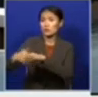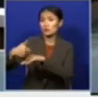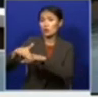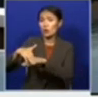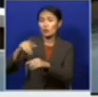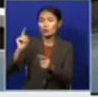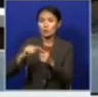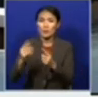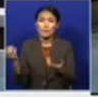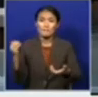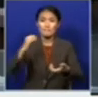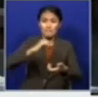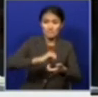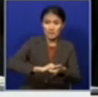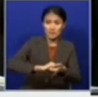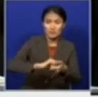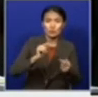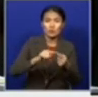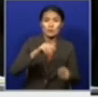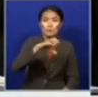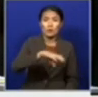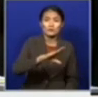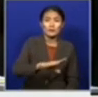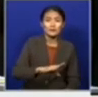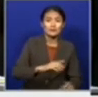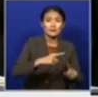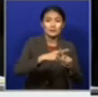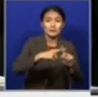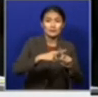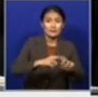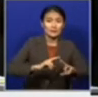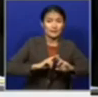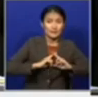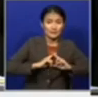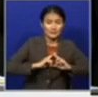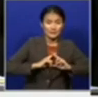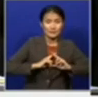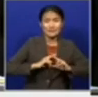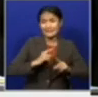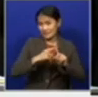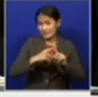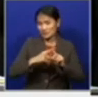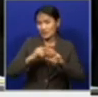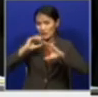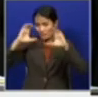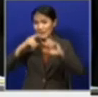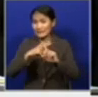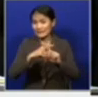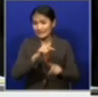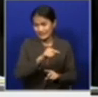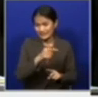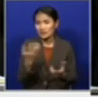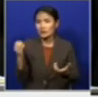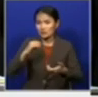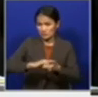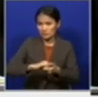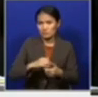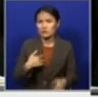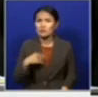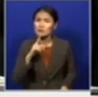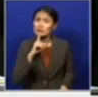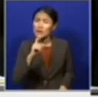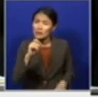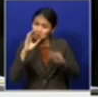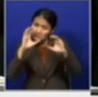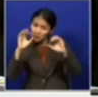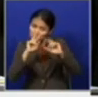นอกจากนี้ค่ะความตกลง CPTPP ยังมีประเด็นอ่อนไหวในเรื่องการเปิดให้เอกชนต่างชาติเข้ามาแข่งขัน